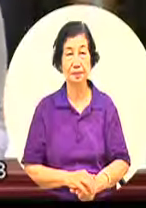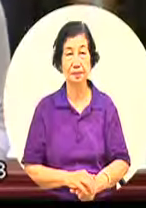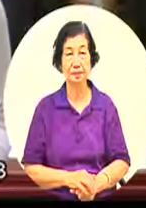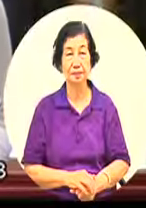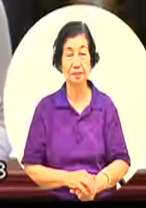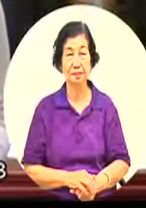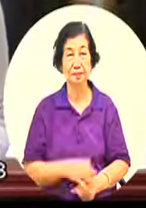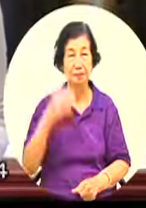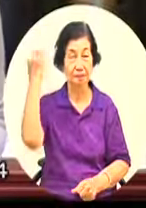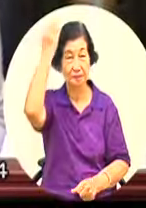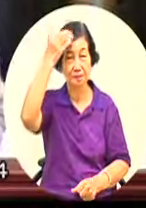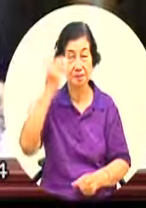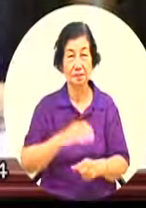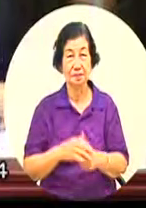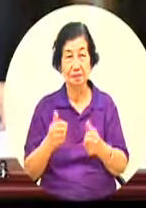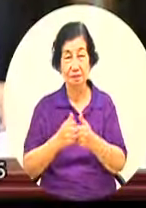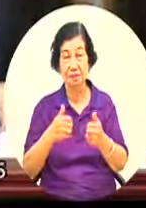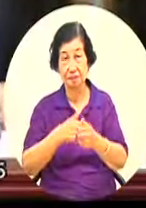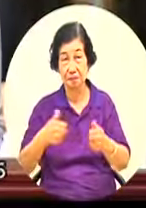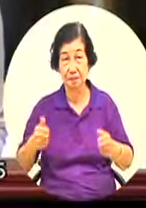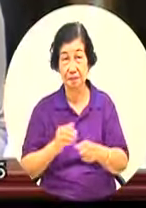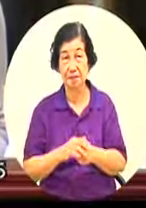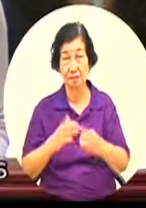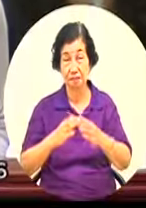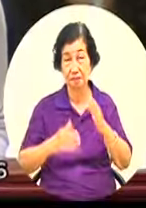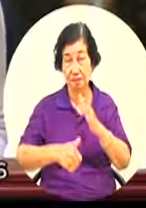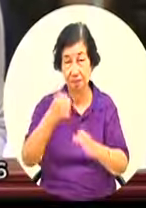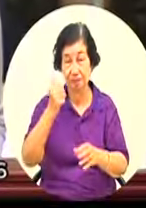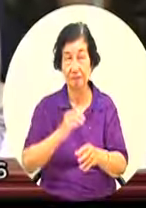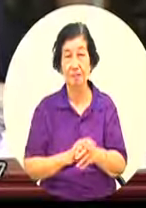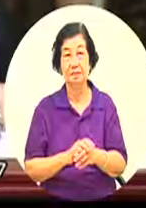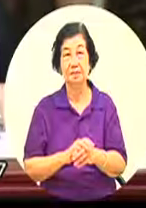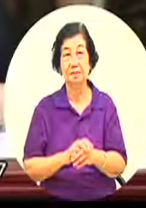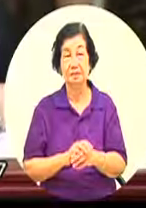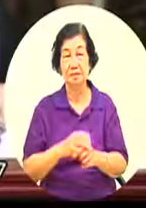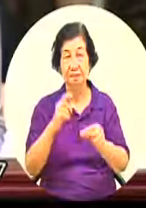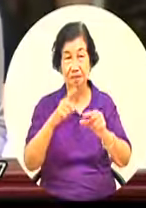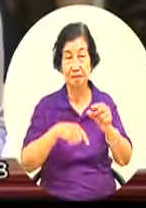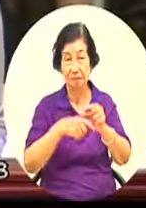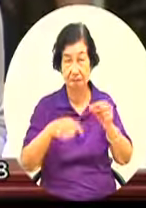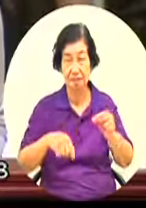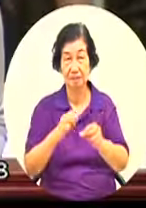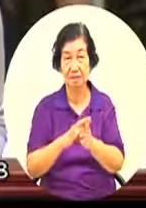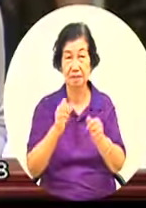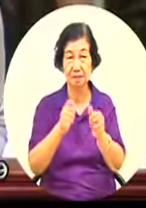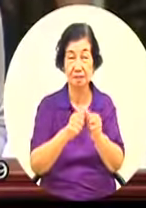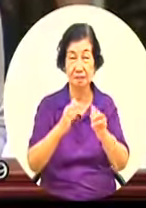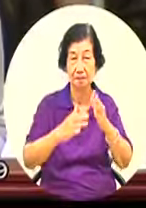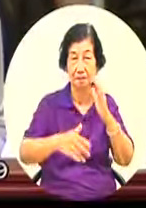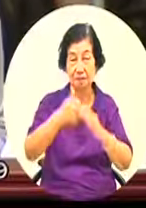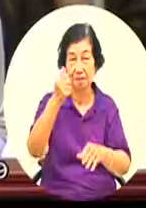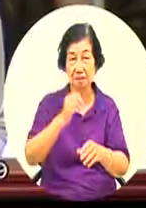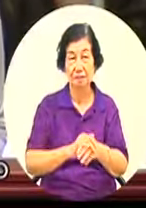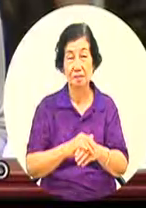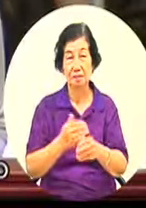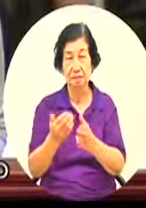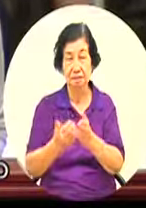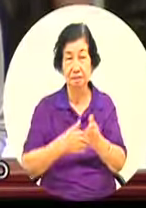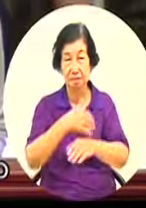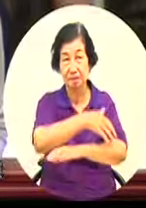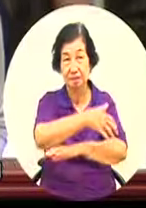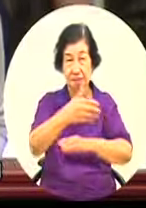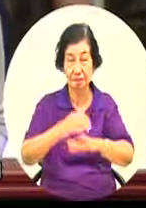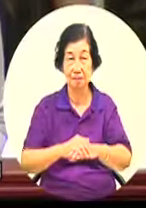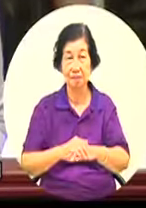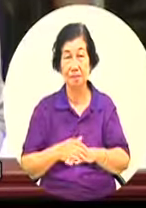议员，不要忘了那个市长跟史哲局长，史哲副市长在前阵放了一个最大的亮点，市种